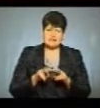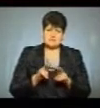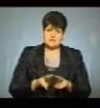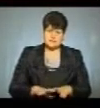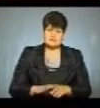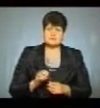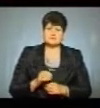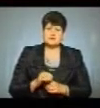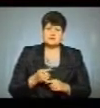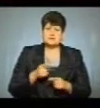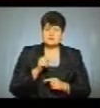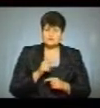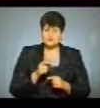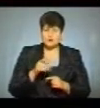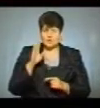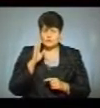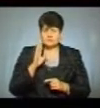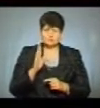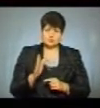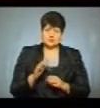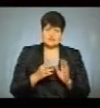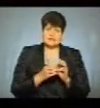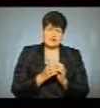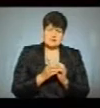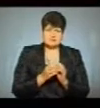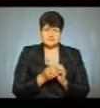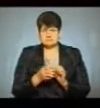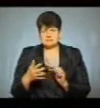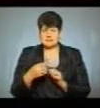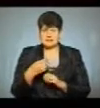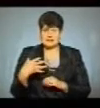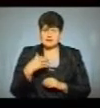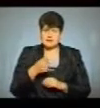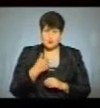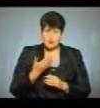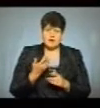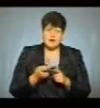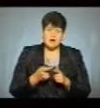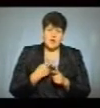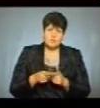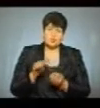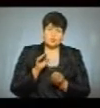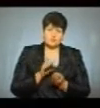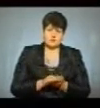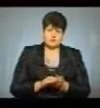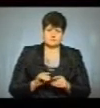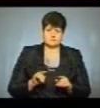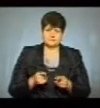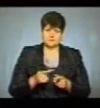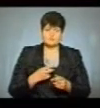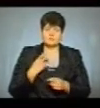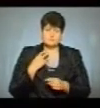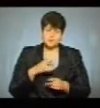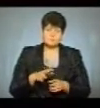Сергій Крета. За його словами, хлопцеві загрожує від 10 до 15 років або довічне ув'язнення. Йому інкримінують пункт